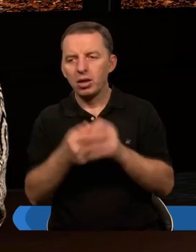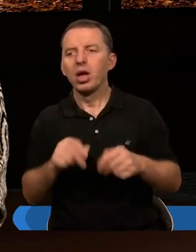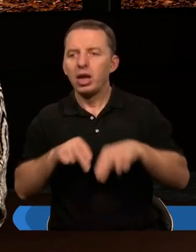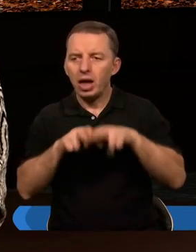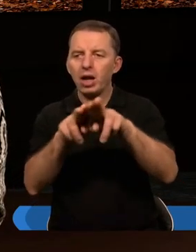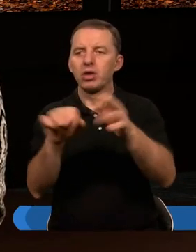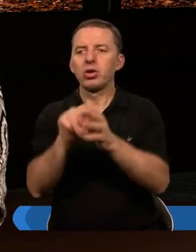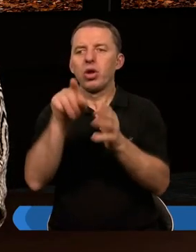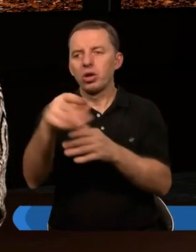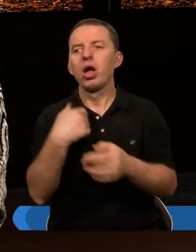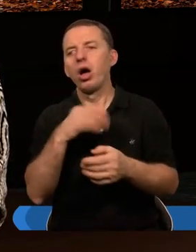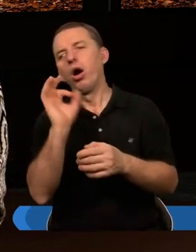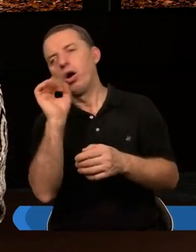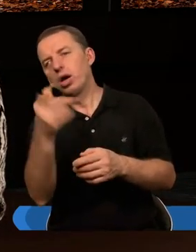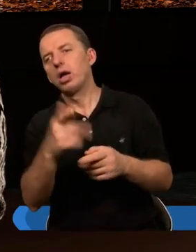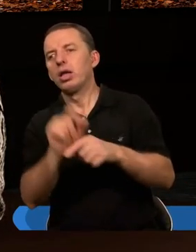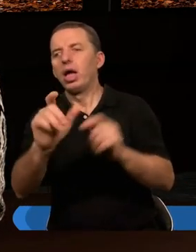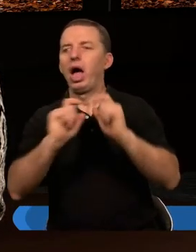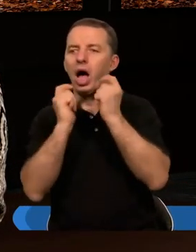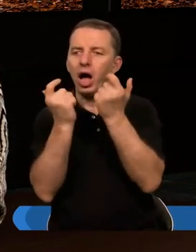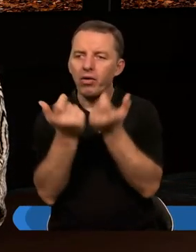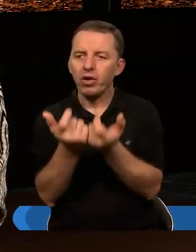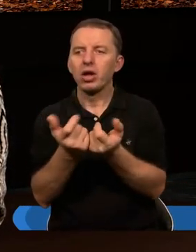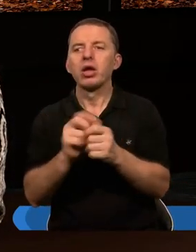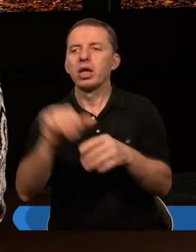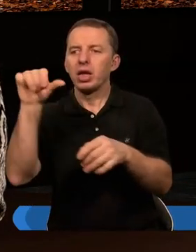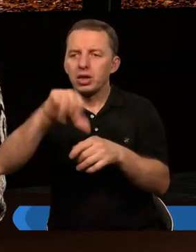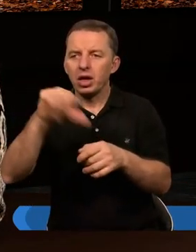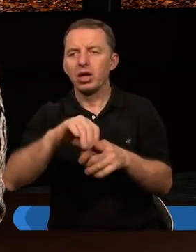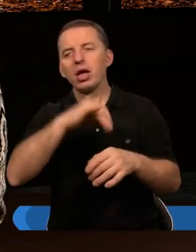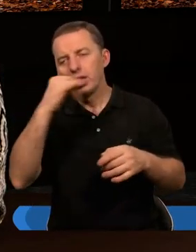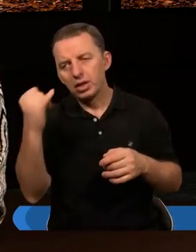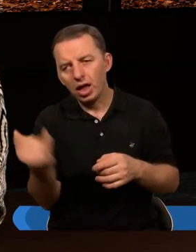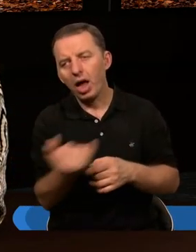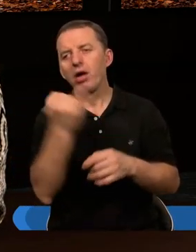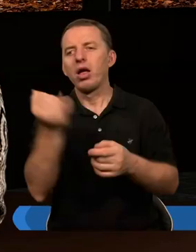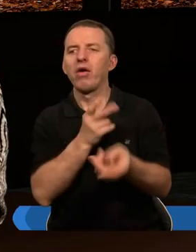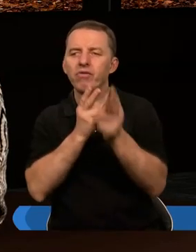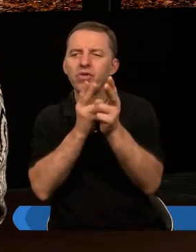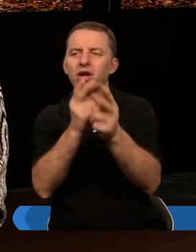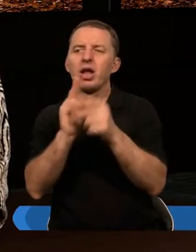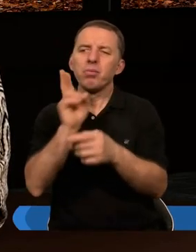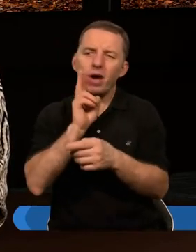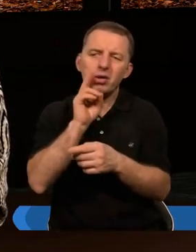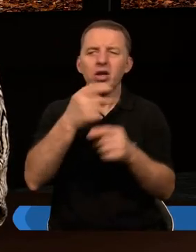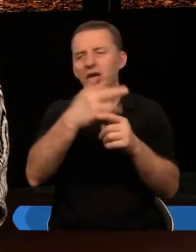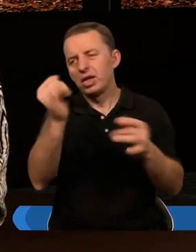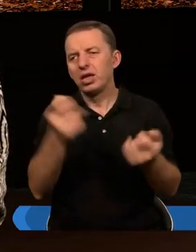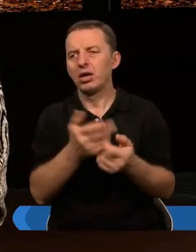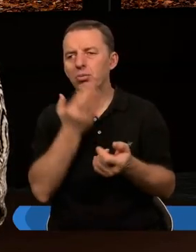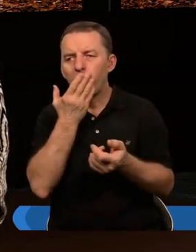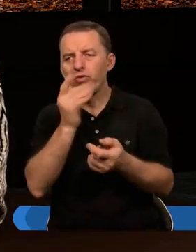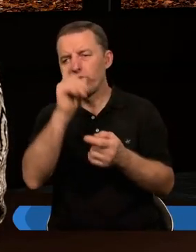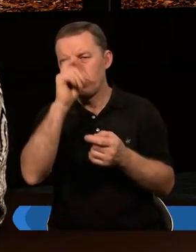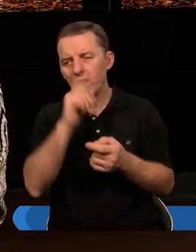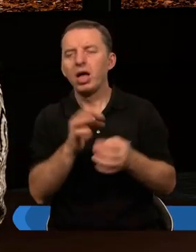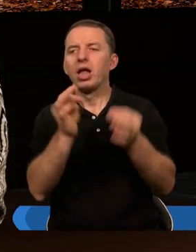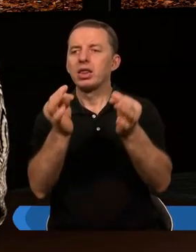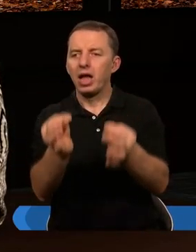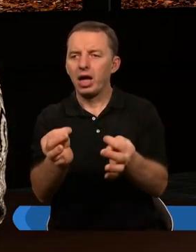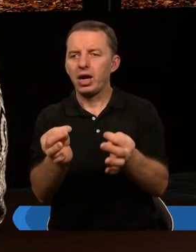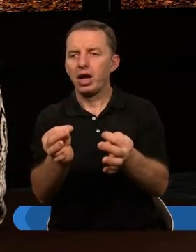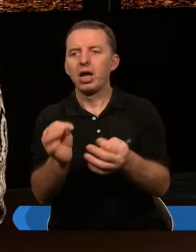należeli do innej wiary, to bylibyśmy okej, ale jak jesteście adwentystami, to jesteście nikim. Zawsze. Wyzywał mamusie i nas i w ogóle. A